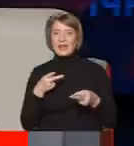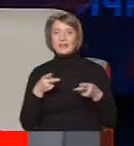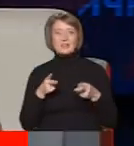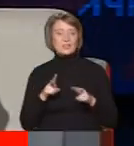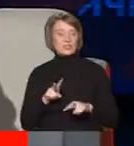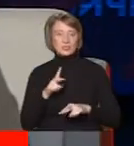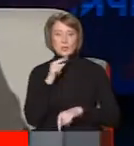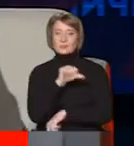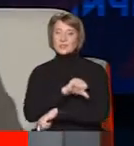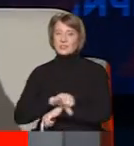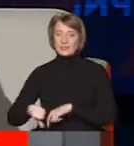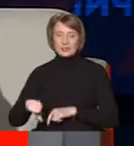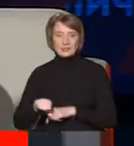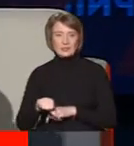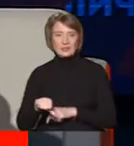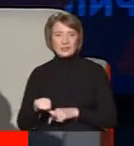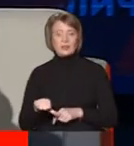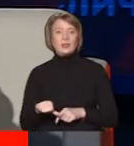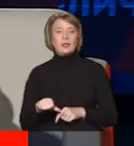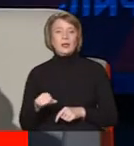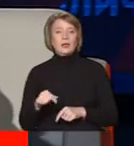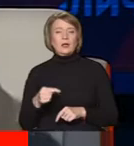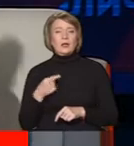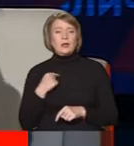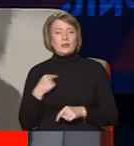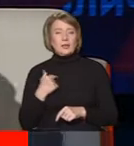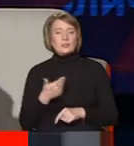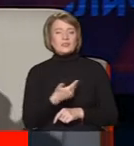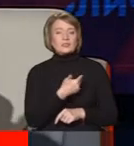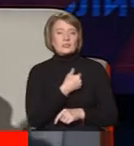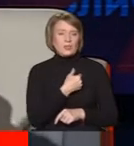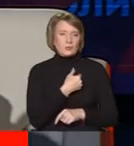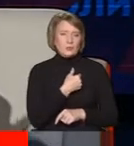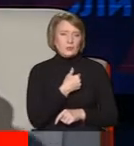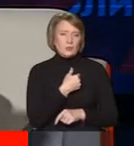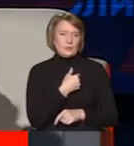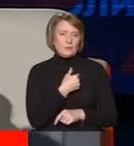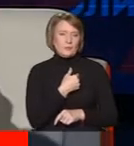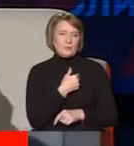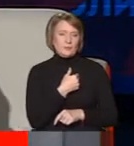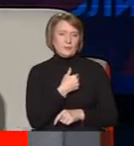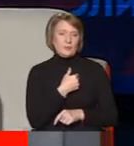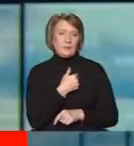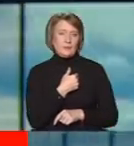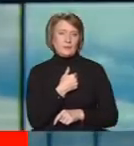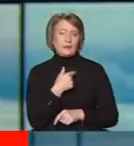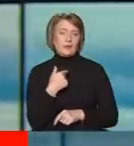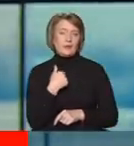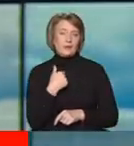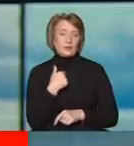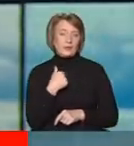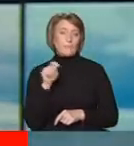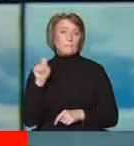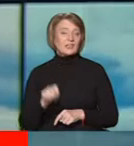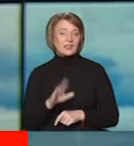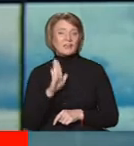Заході. Я міг спокійно зараз в Лондоні жити, припіваючи, як більшість моїх однокурсників, так, отримати сотні тисяч фунтів в інвестиційному банку, всьому було б добре. Я повернувся в Україну